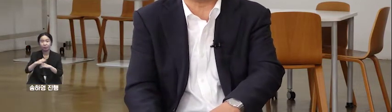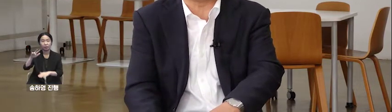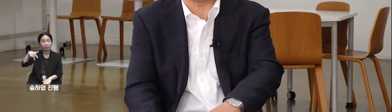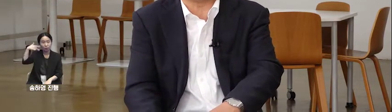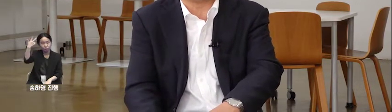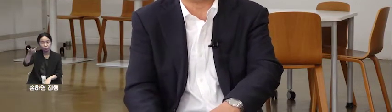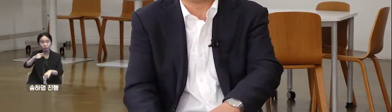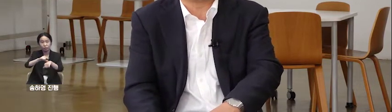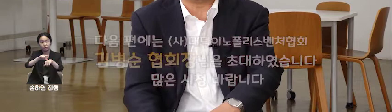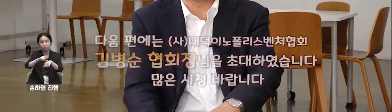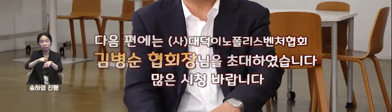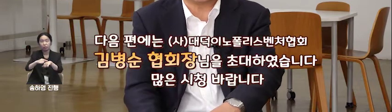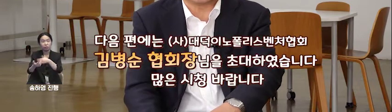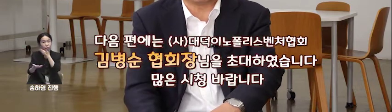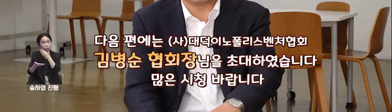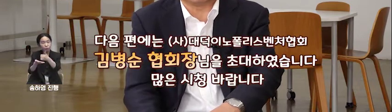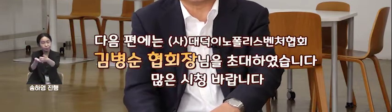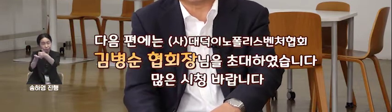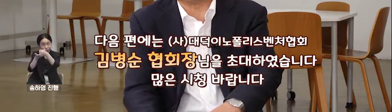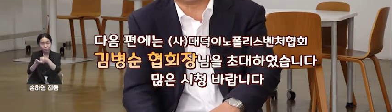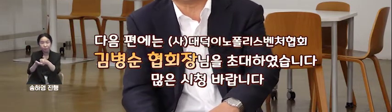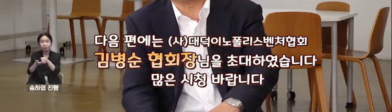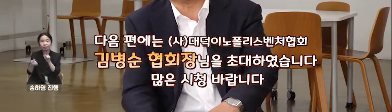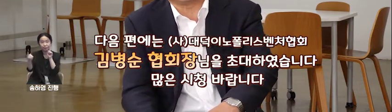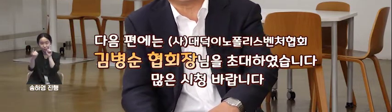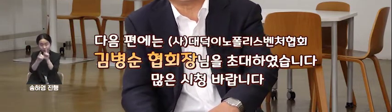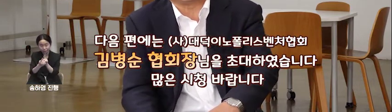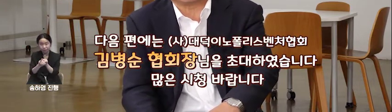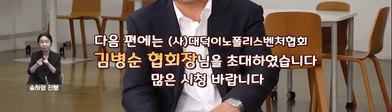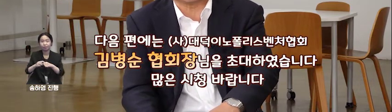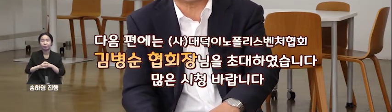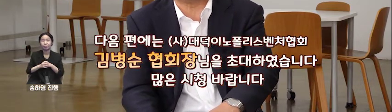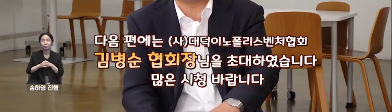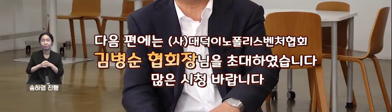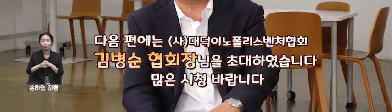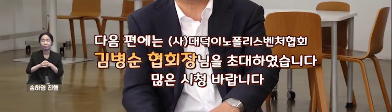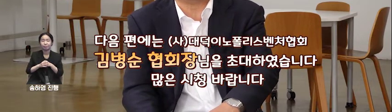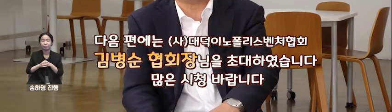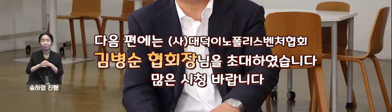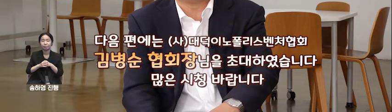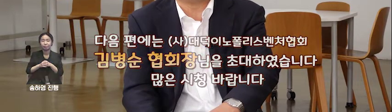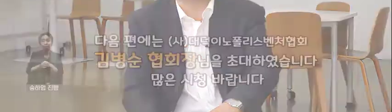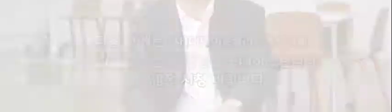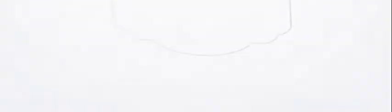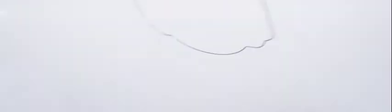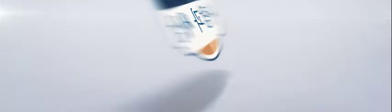대단히 감사합니다. 다음 주 이 시간에도 소중한 인연과 함께하겠습니다.